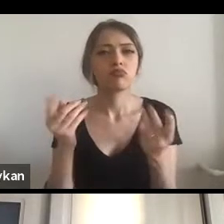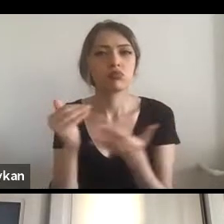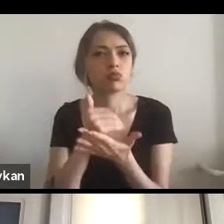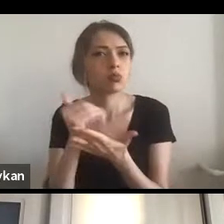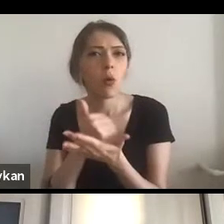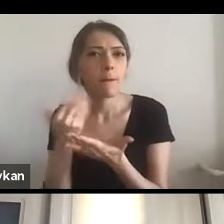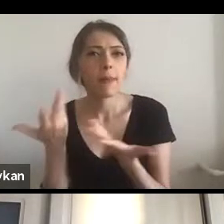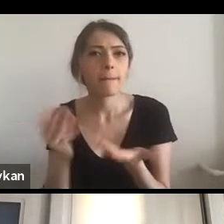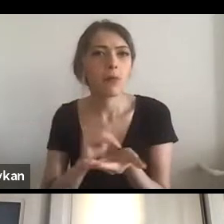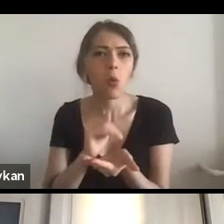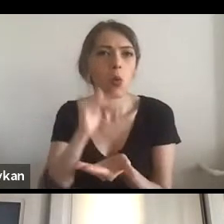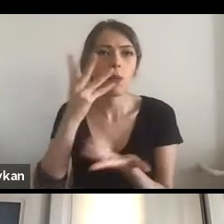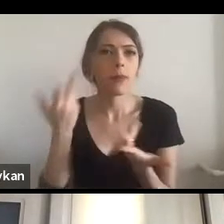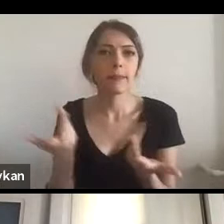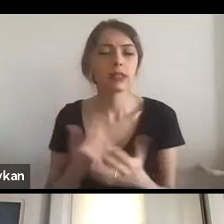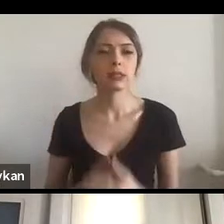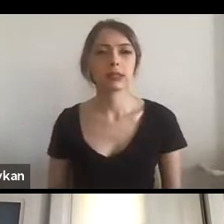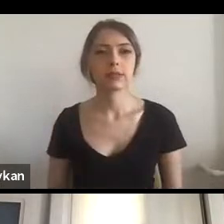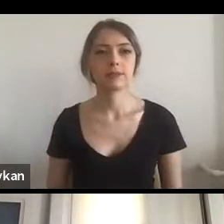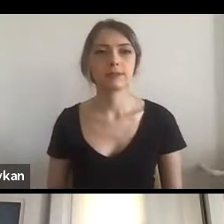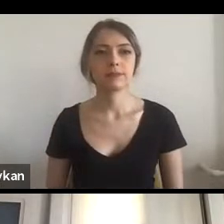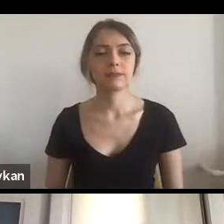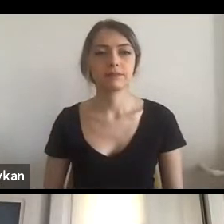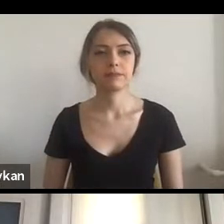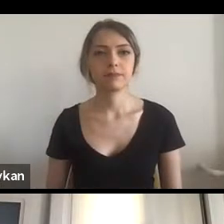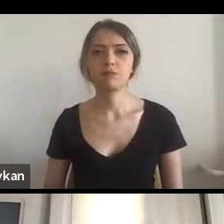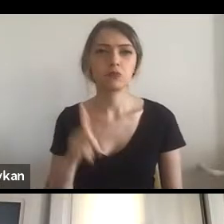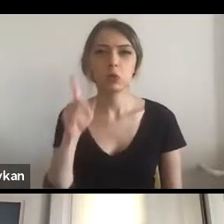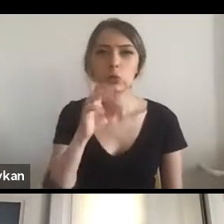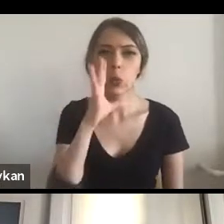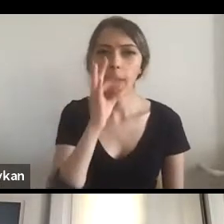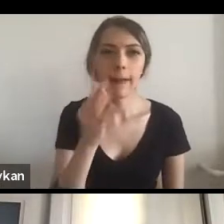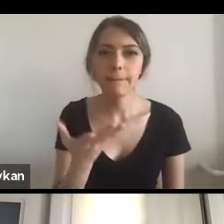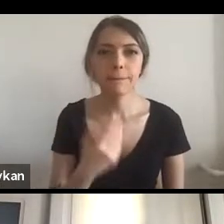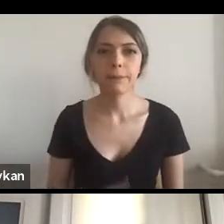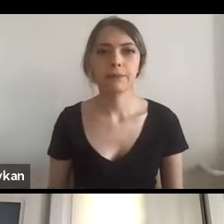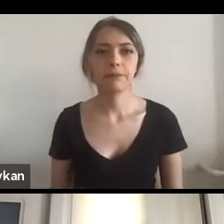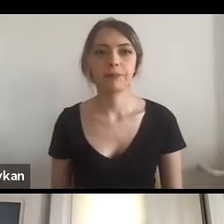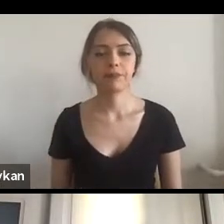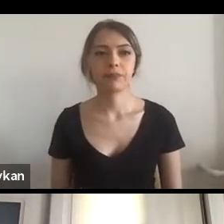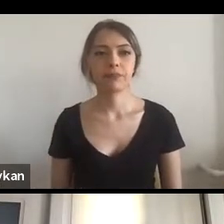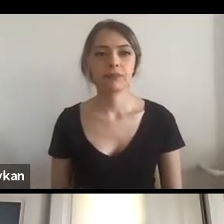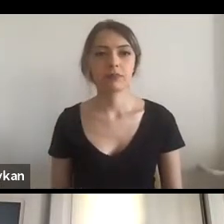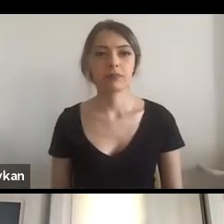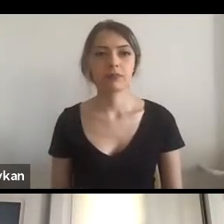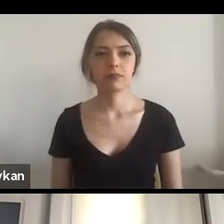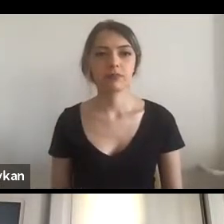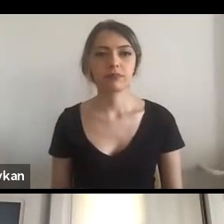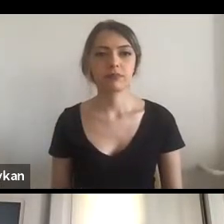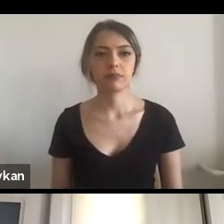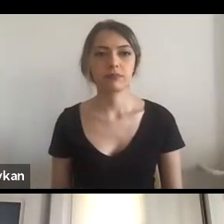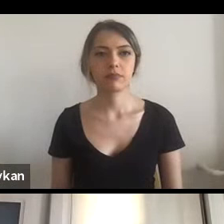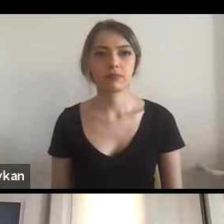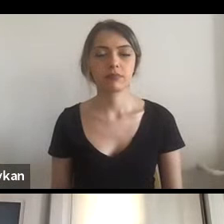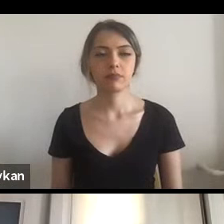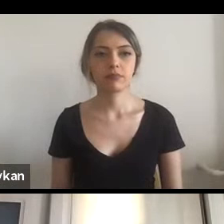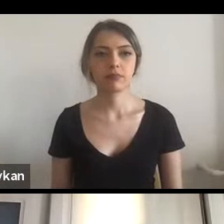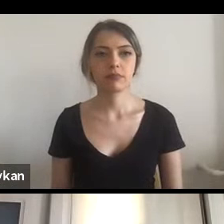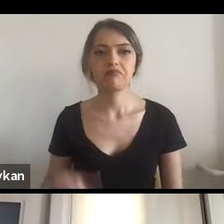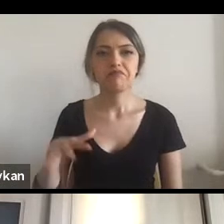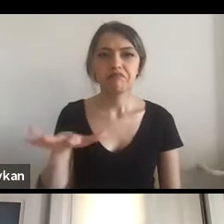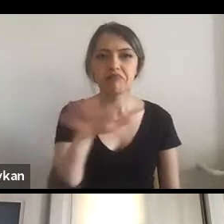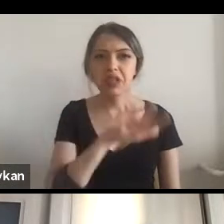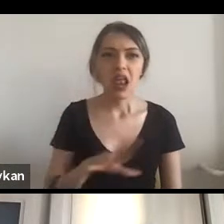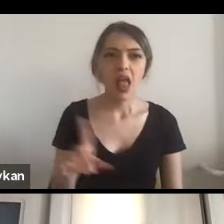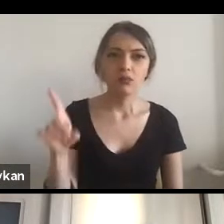Bu soruyu kime soruyor acaba? Ece Ersaraç. Acaba Kerem'e soruyor olabilir mi? Genel bir